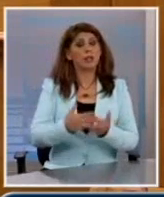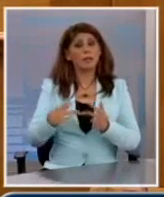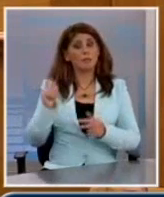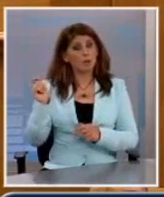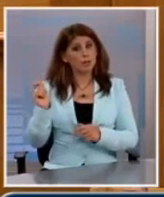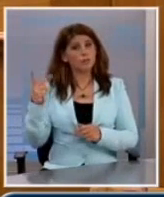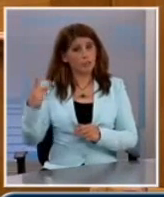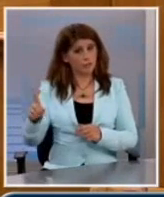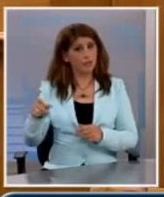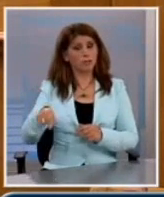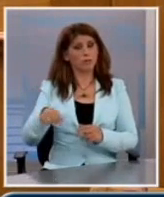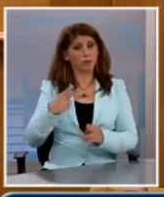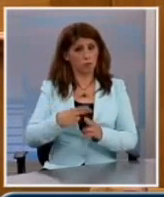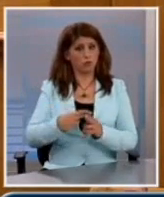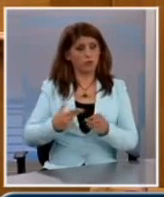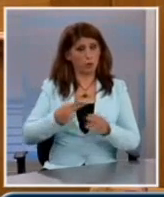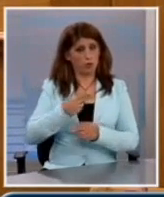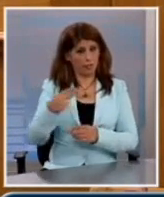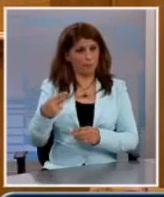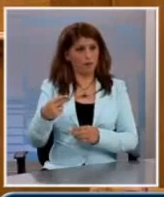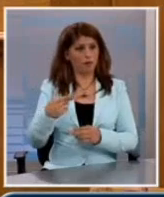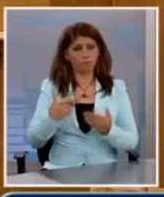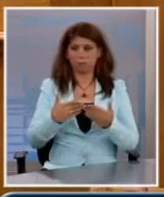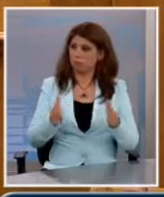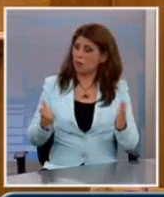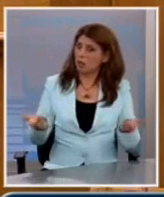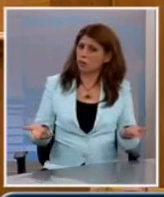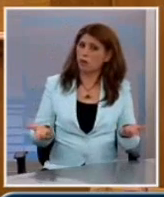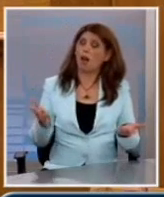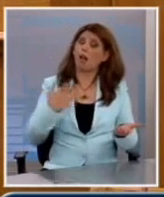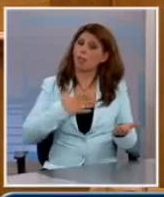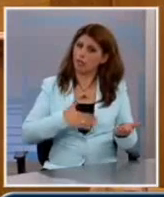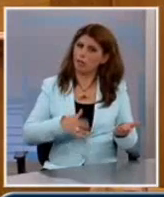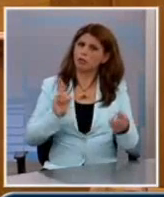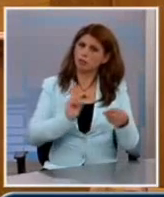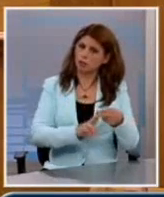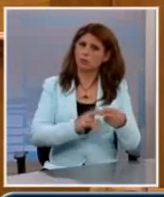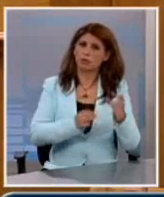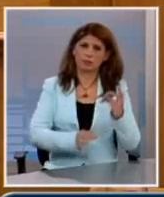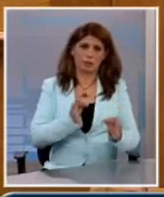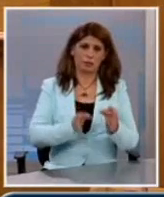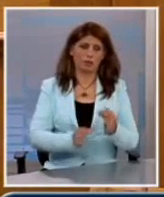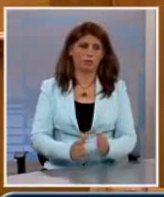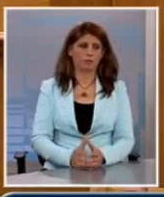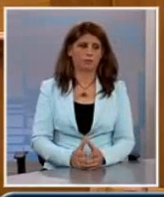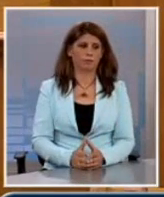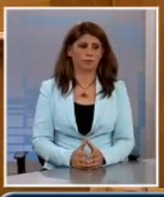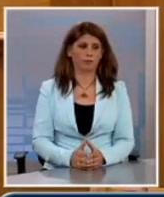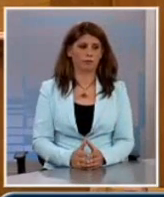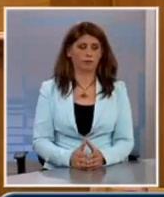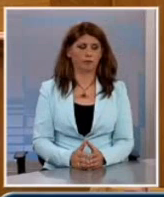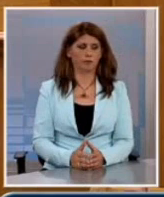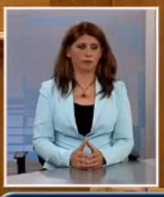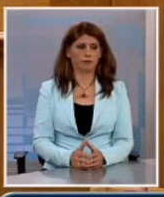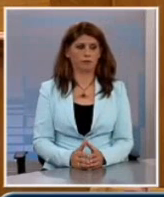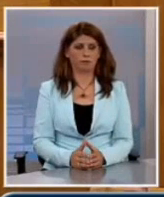και οι δικές σας για αυτό το τόσο κρίσιμο θέμα. Είμαι ανοιχτός, αν θέλετε να συναντηθούμε, να συζητήσουμε. Ίσως